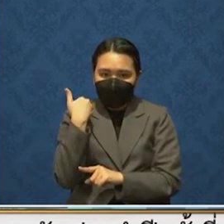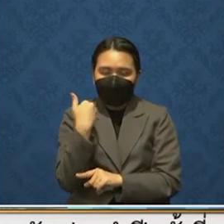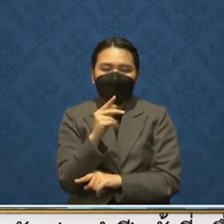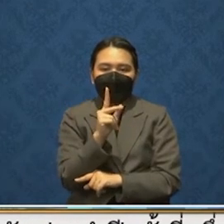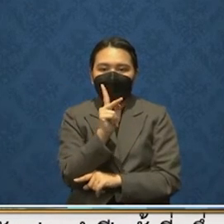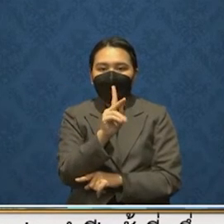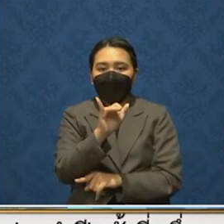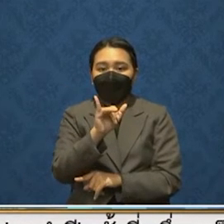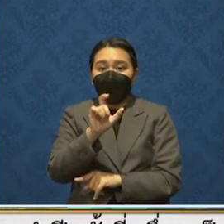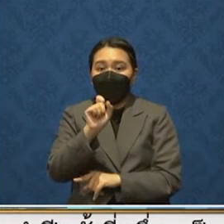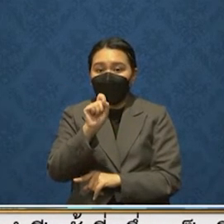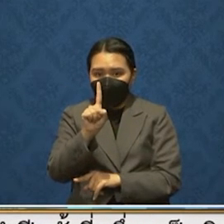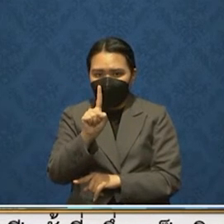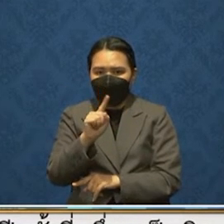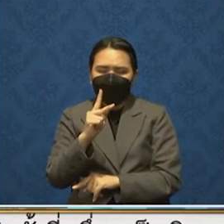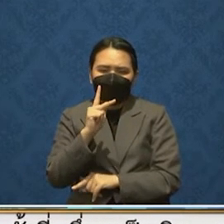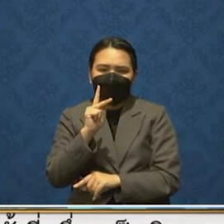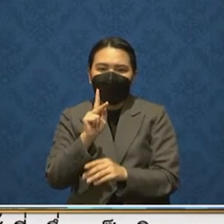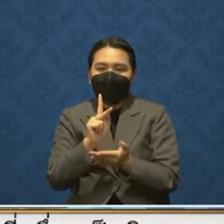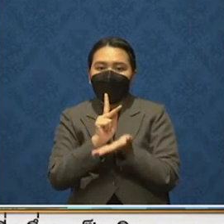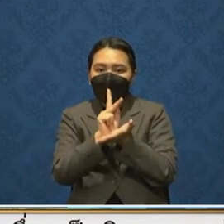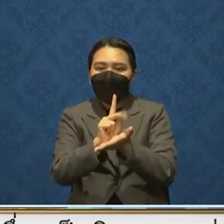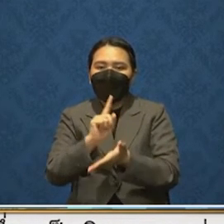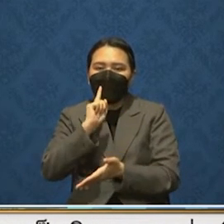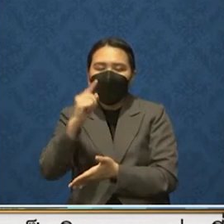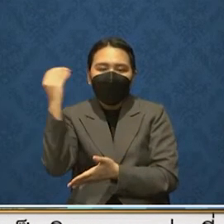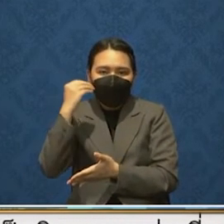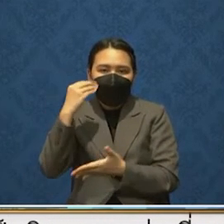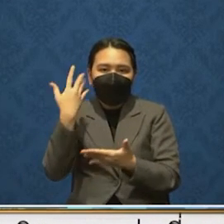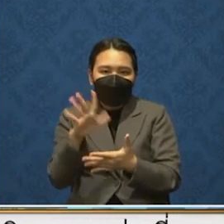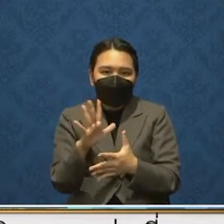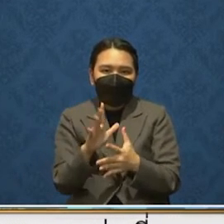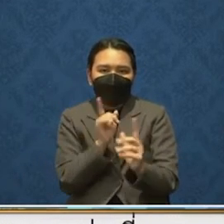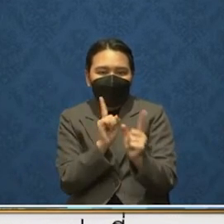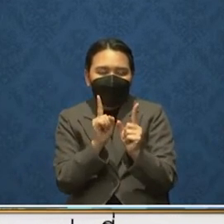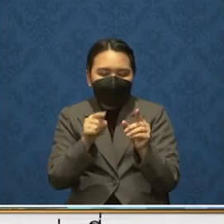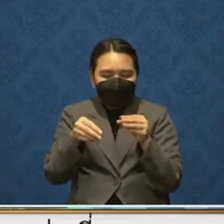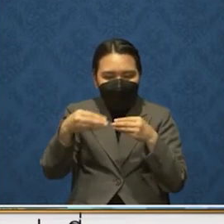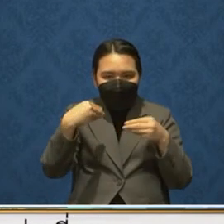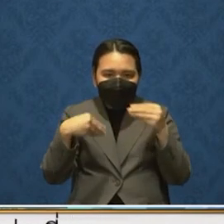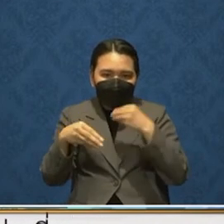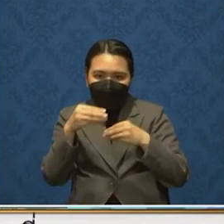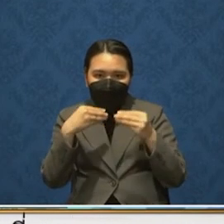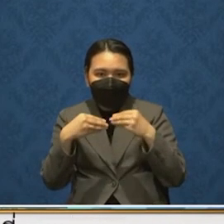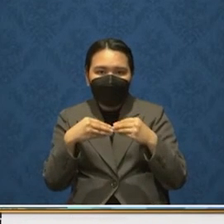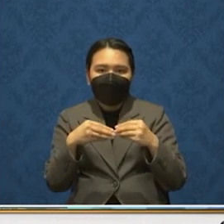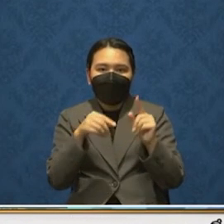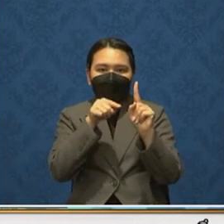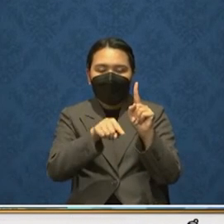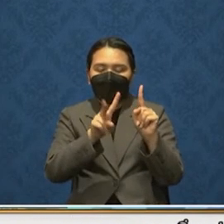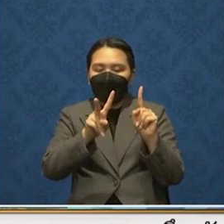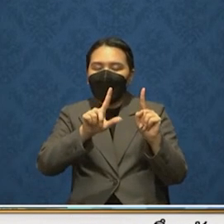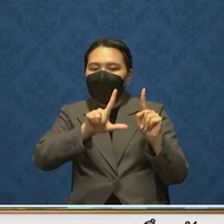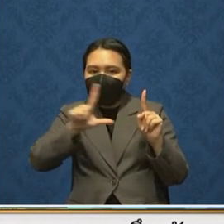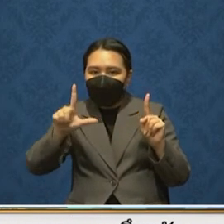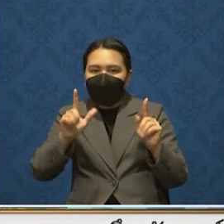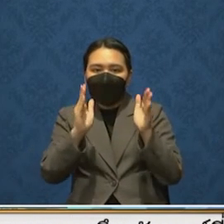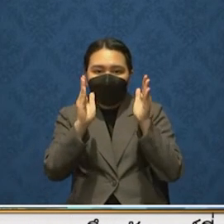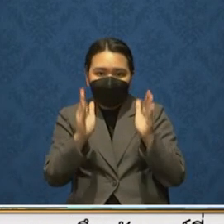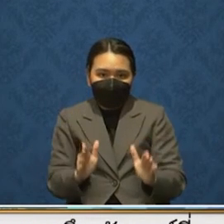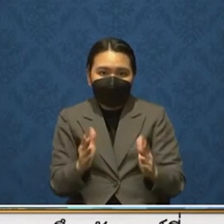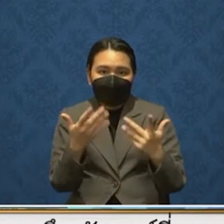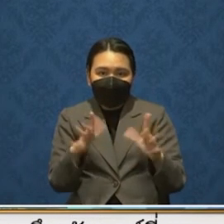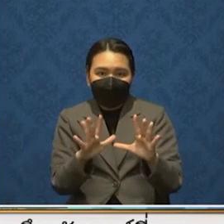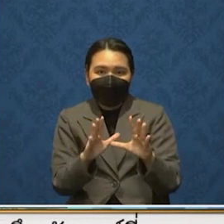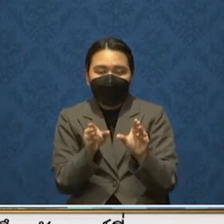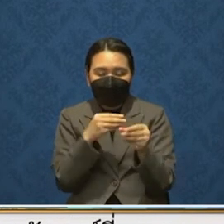สองนะครับฟ้องร้องและก็ไลเกี่ยกันช combustion ปรยน dort2 ล้านหายและไล